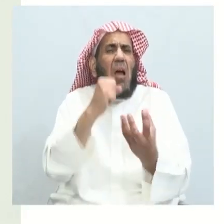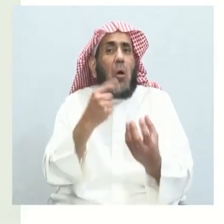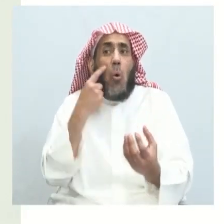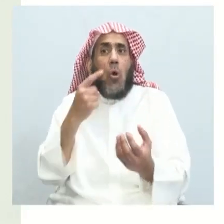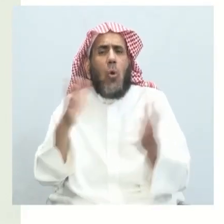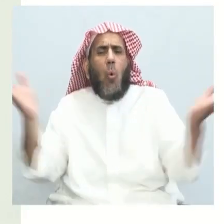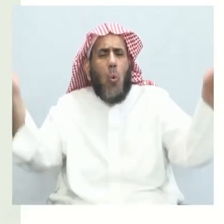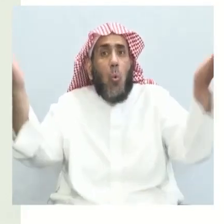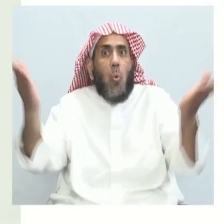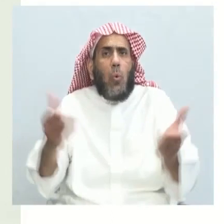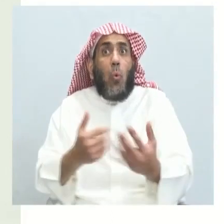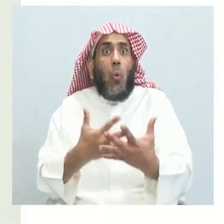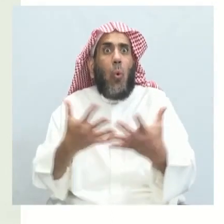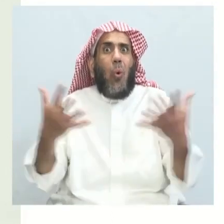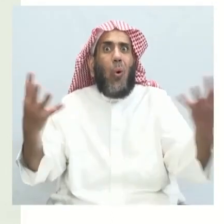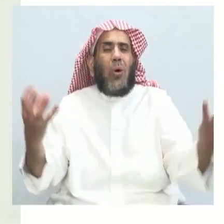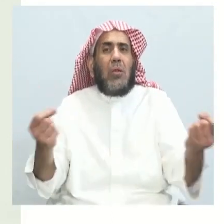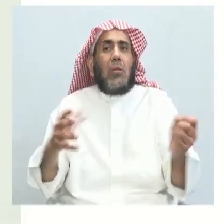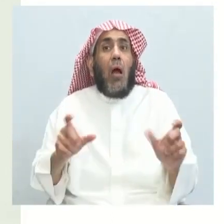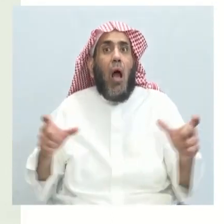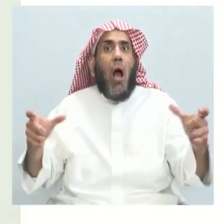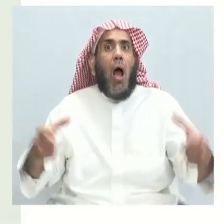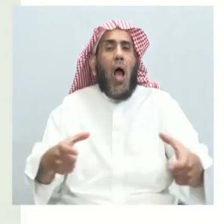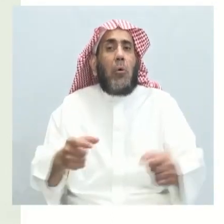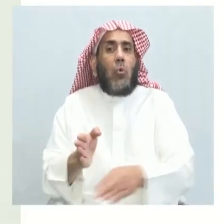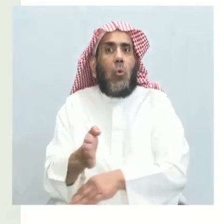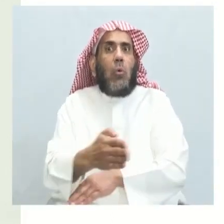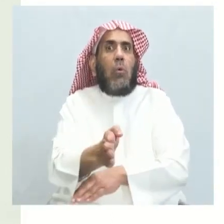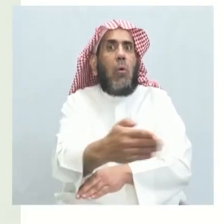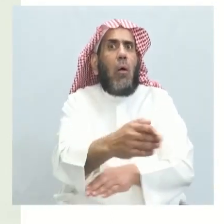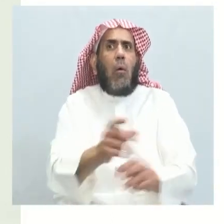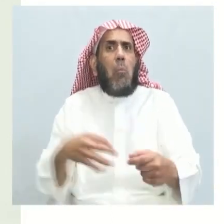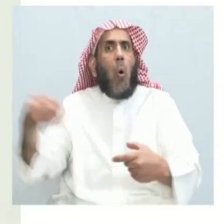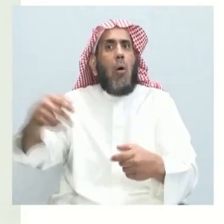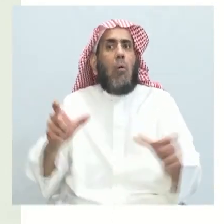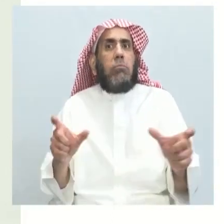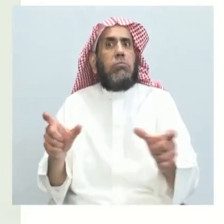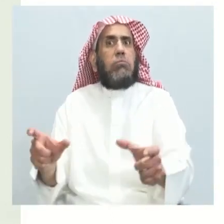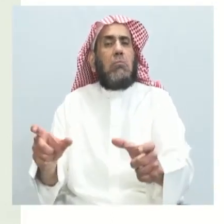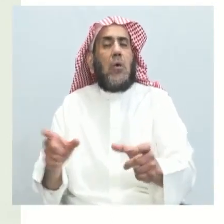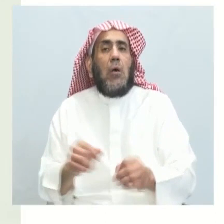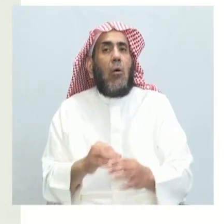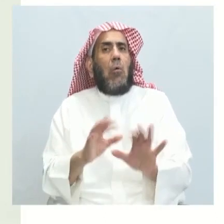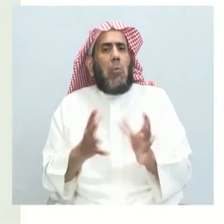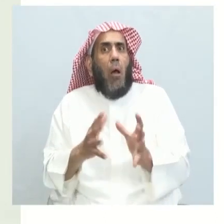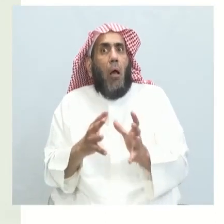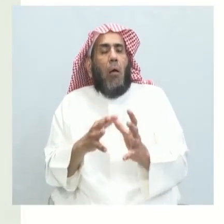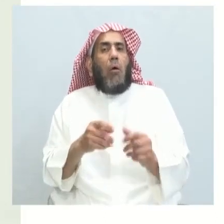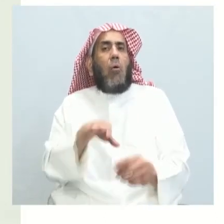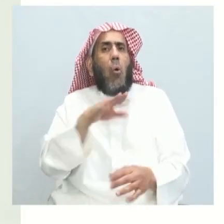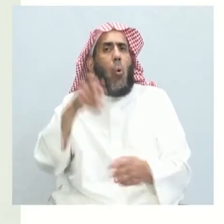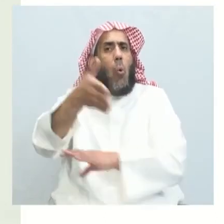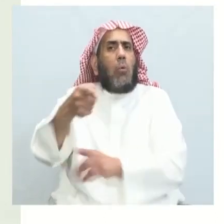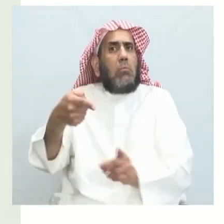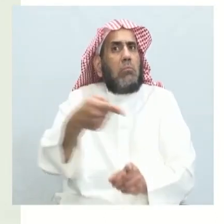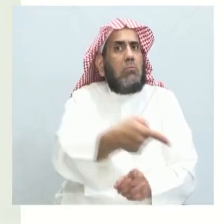واديا كثير الكلا قد حمته حيه من كل احد فتردد احدهما في رعي ابله